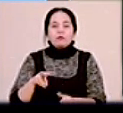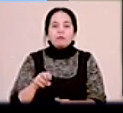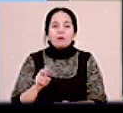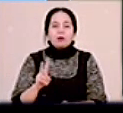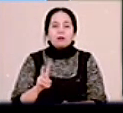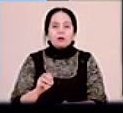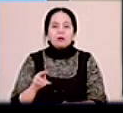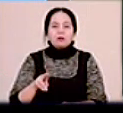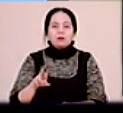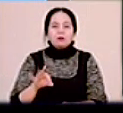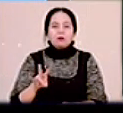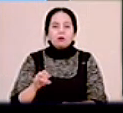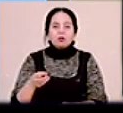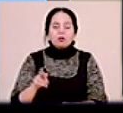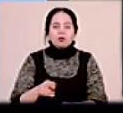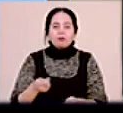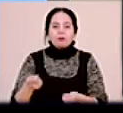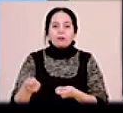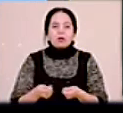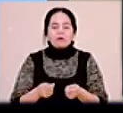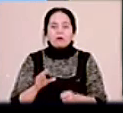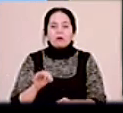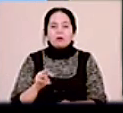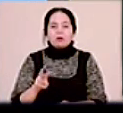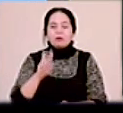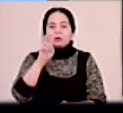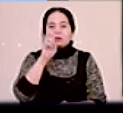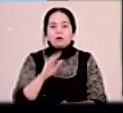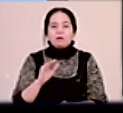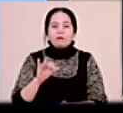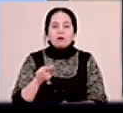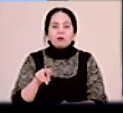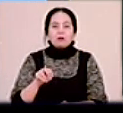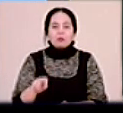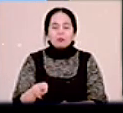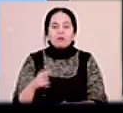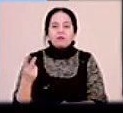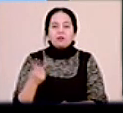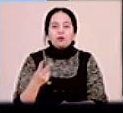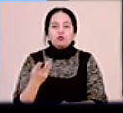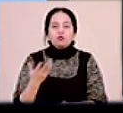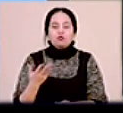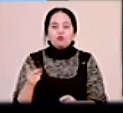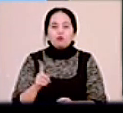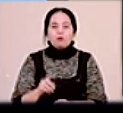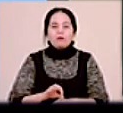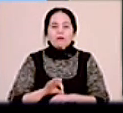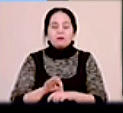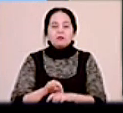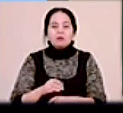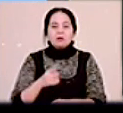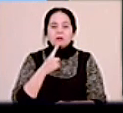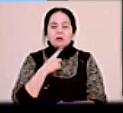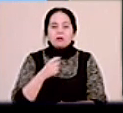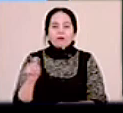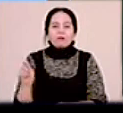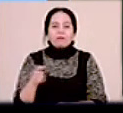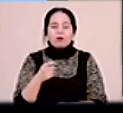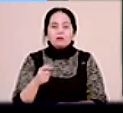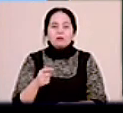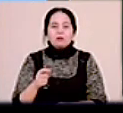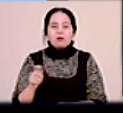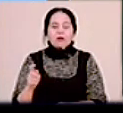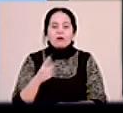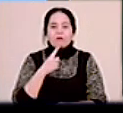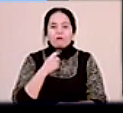Македония. Правивший им царь Филипп II, чтобы вести завоевательные войны, собрал